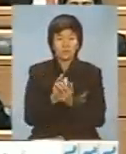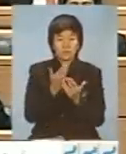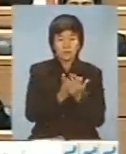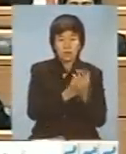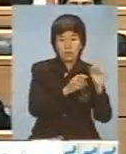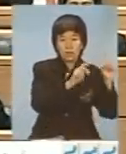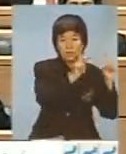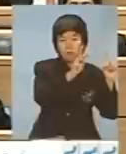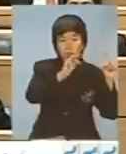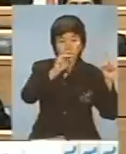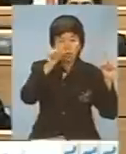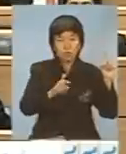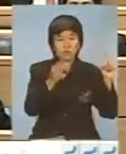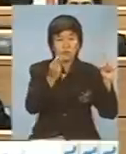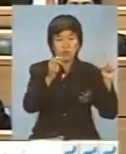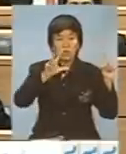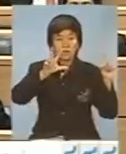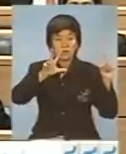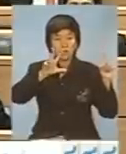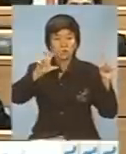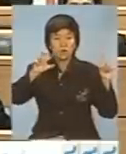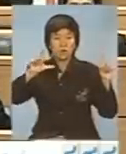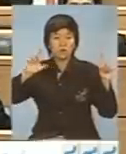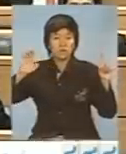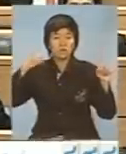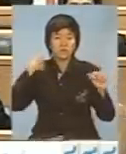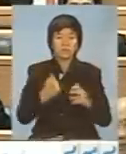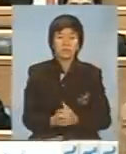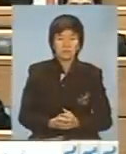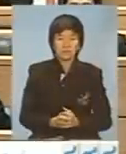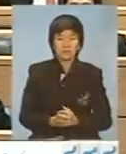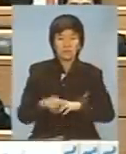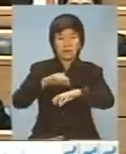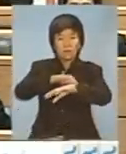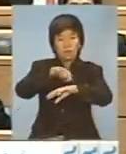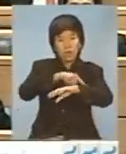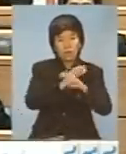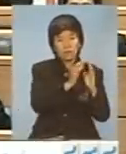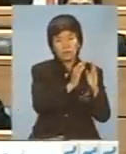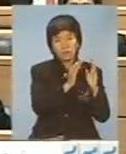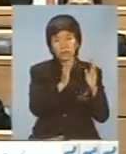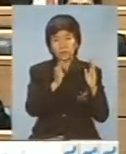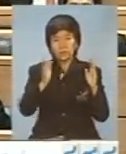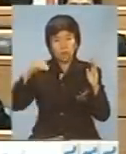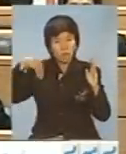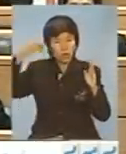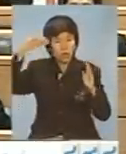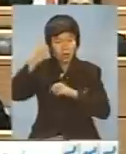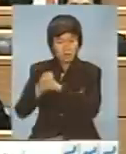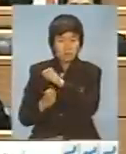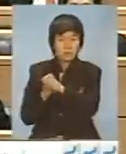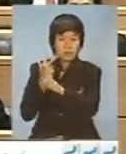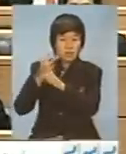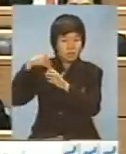กิโลเมตรละประมาณ300ล้านบาทแต่เวลาผ่านไปไม่ถึง3ปีราคานี้ก็กระโดดสูงขึ้